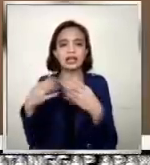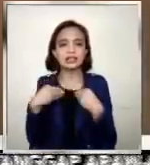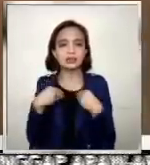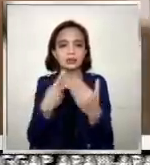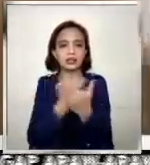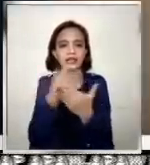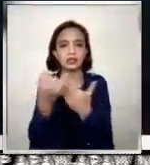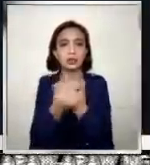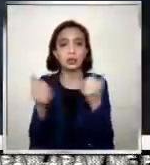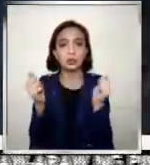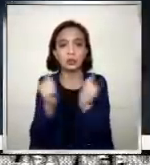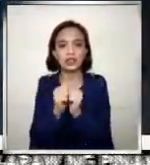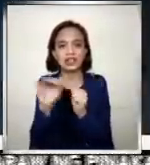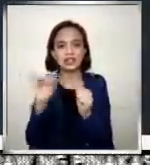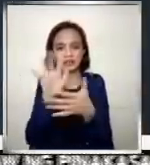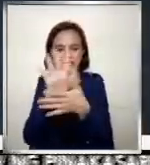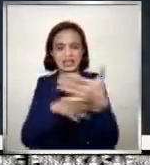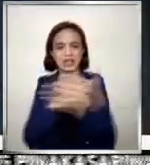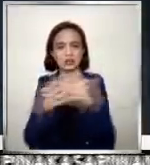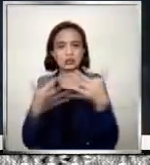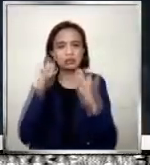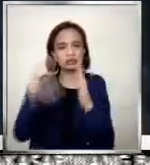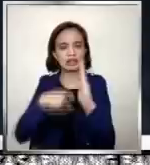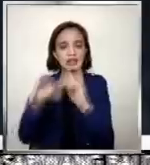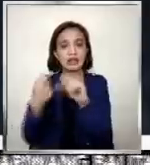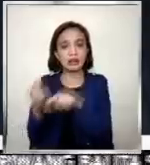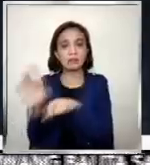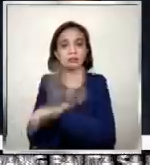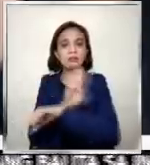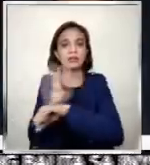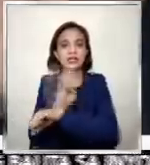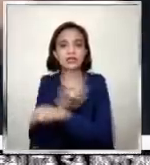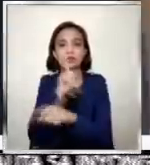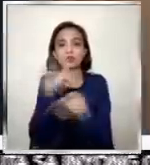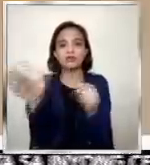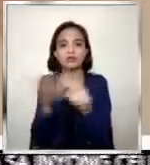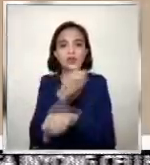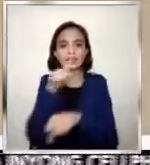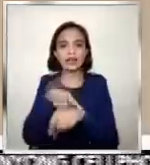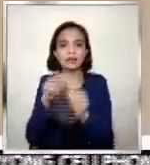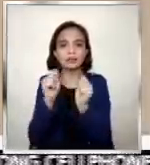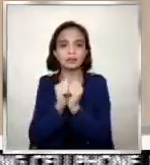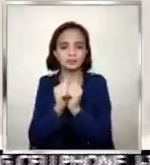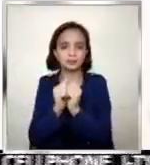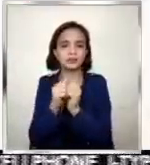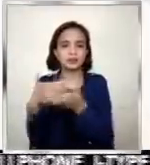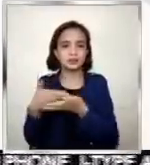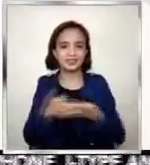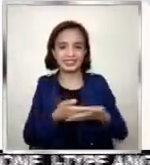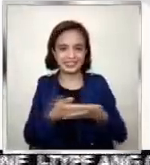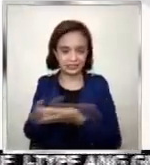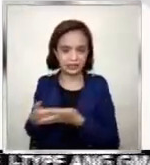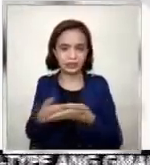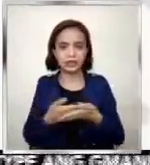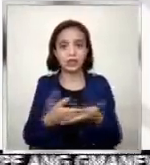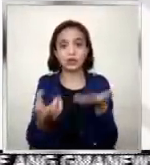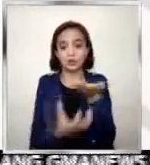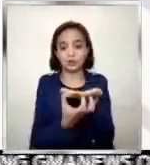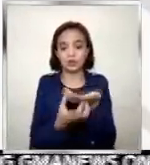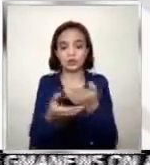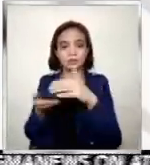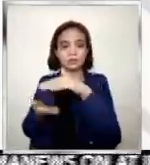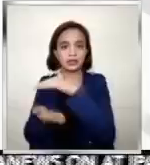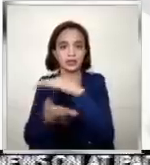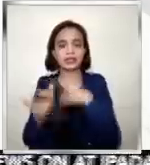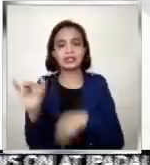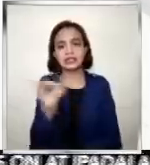taping. Busy kasi si Solen ngayon sa pagiging full-time mom kay baby Tilly. From cooking and baking, maging sa